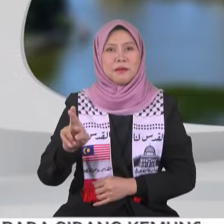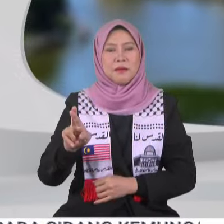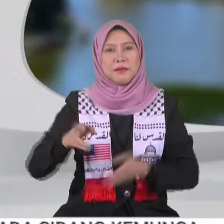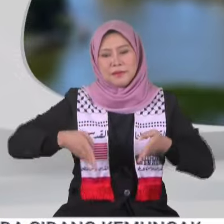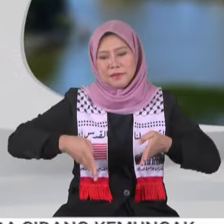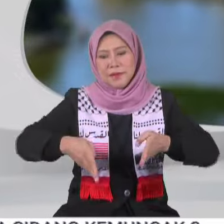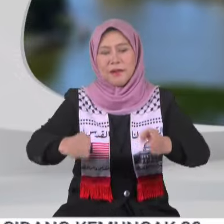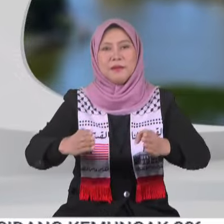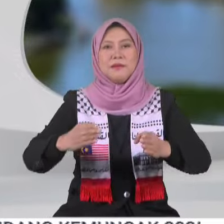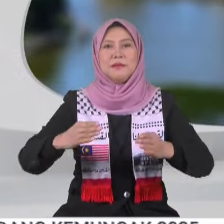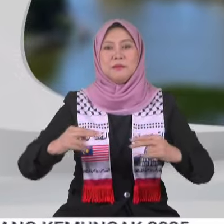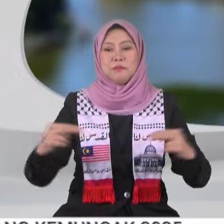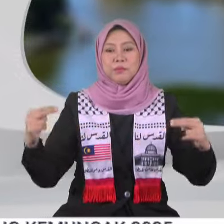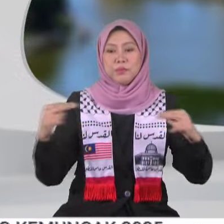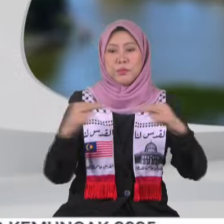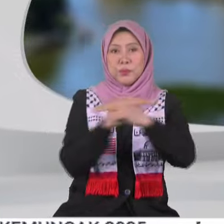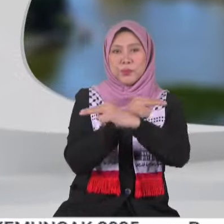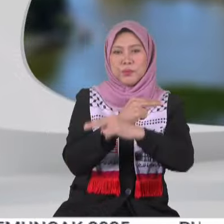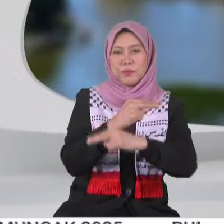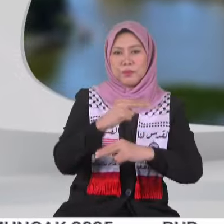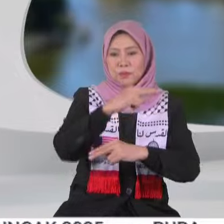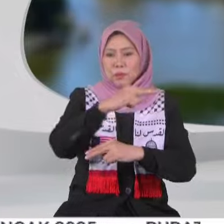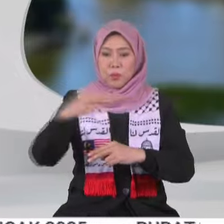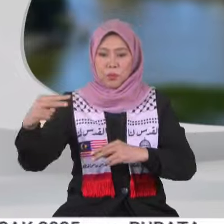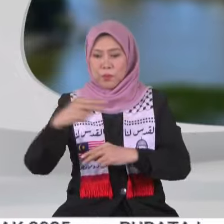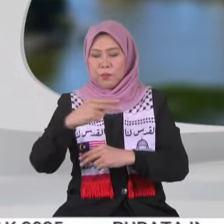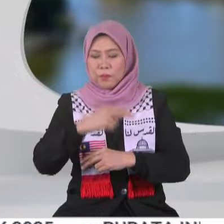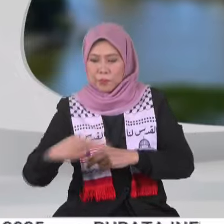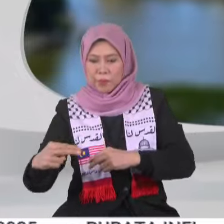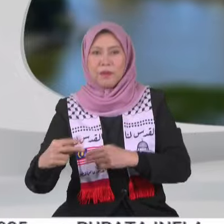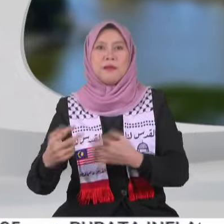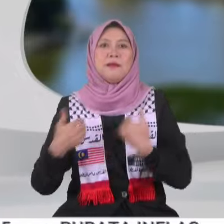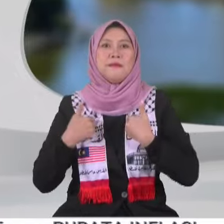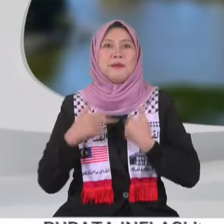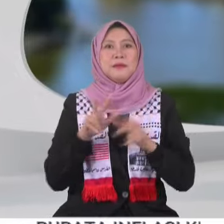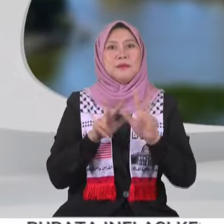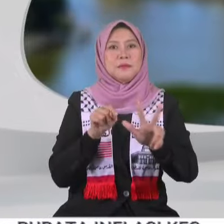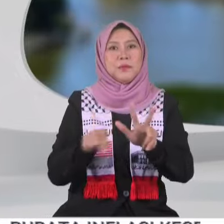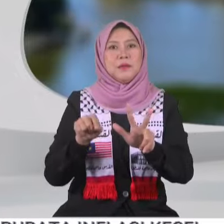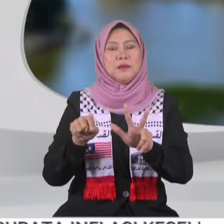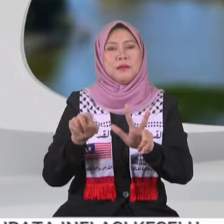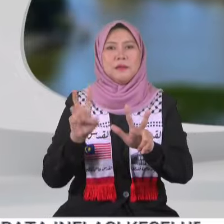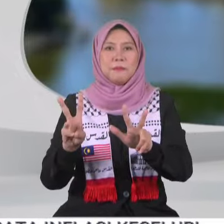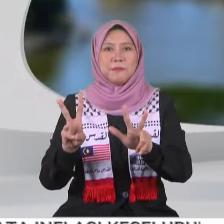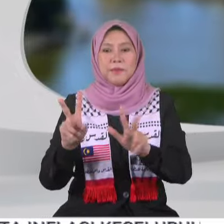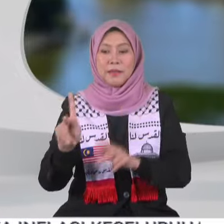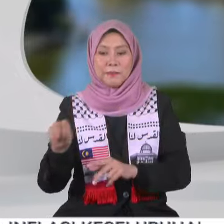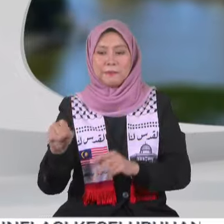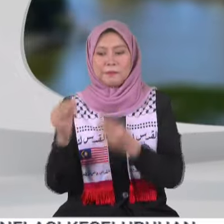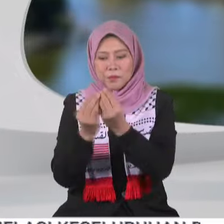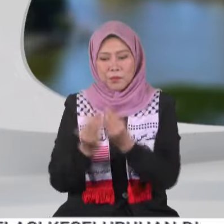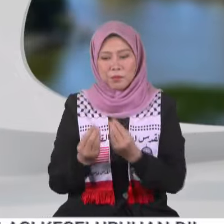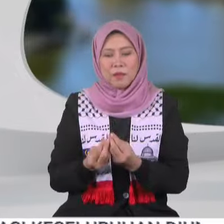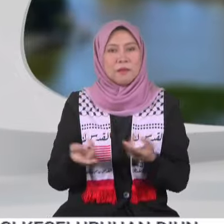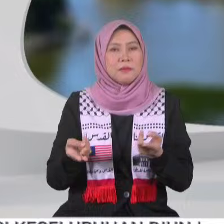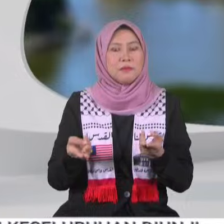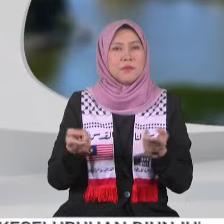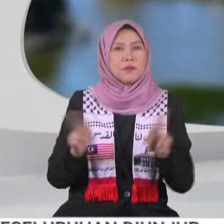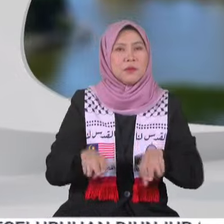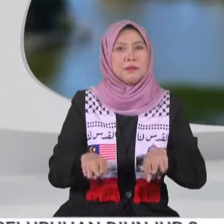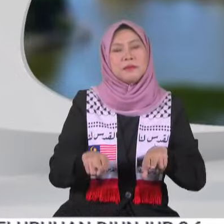jalan raya berkembar standard U5 JKR sepanjang 3.65 km dengan jumlah kontrak